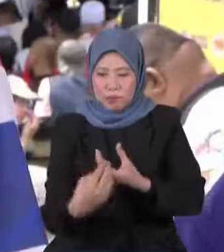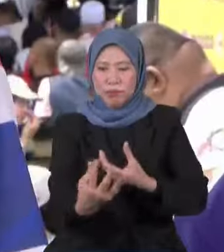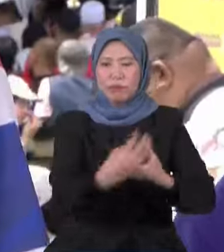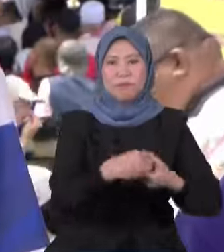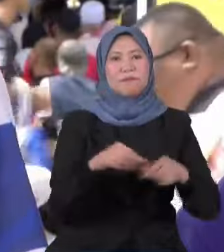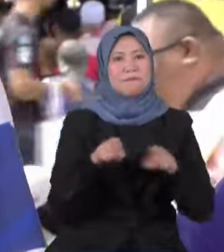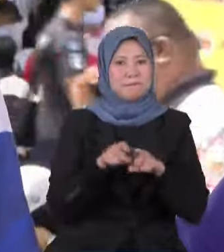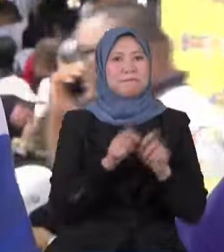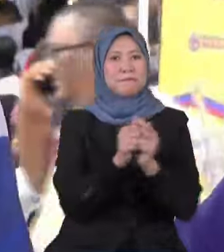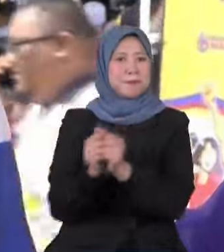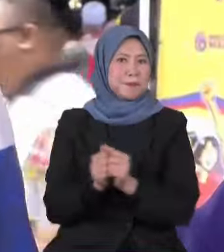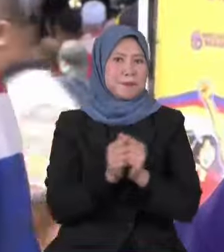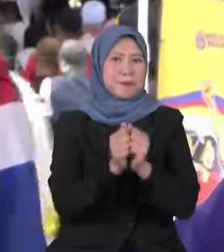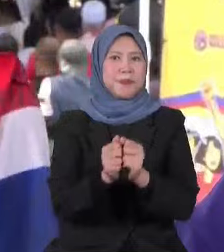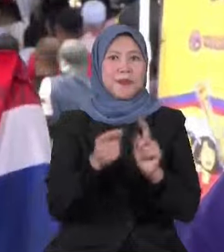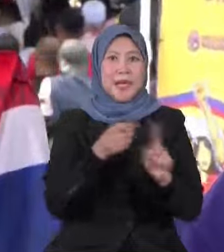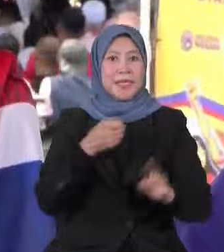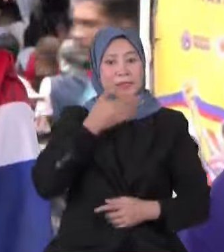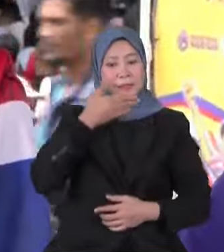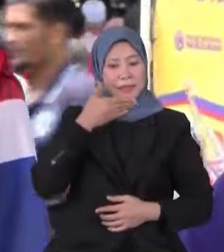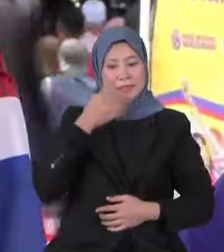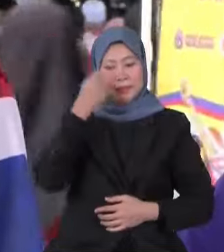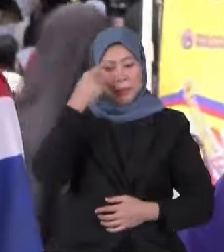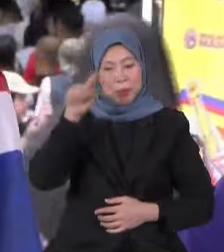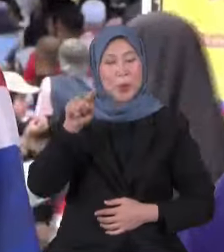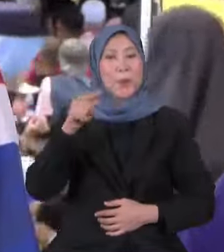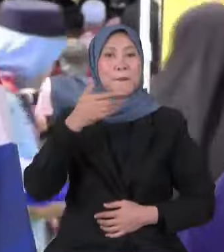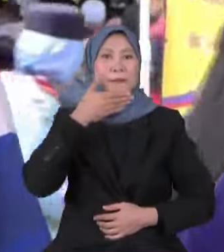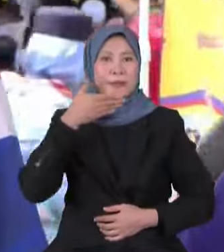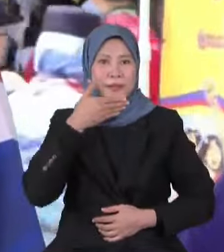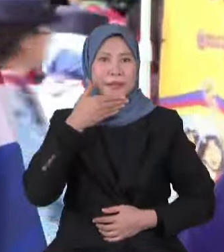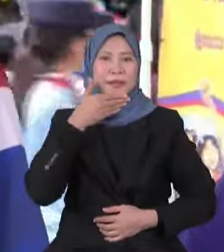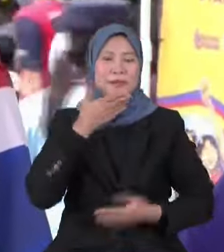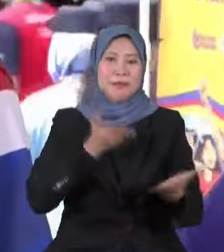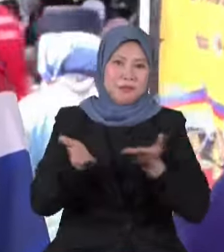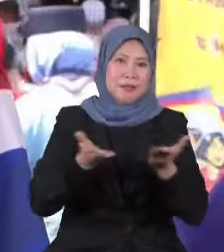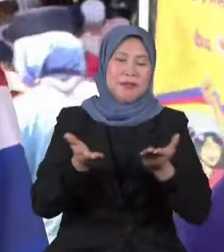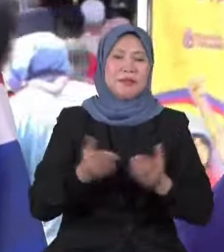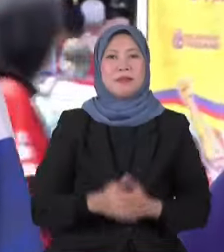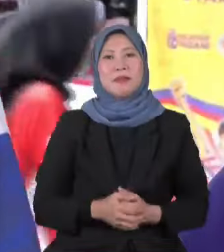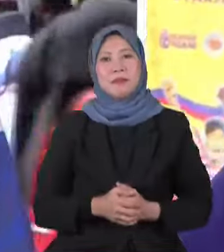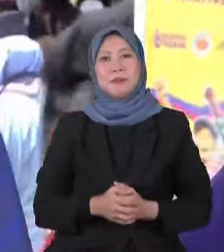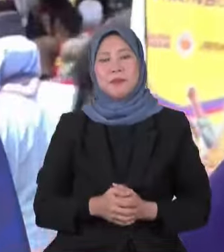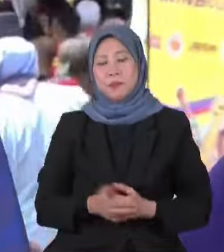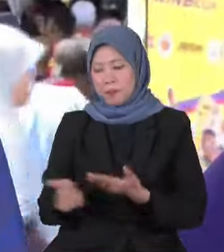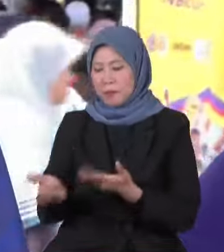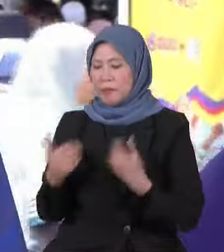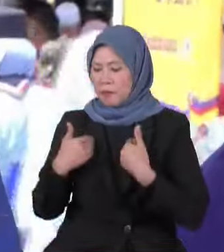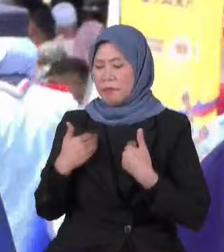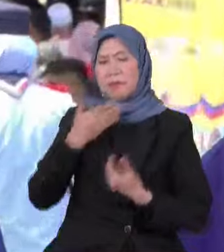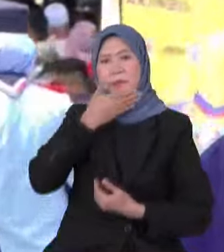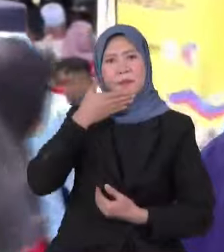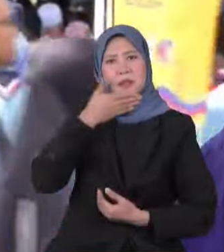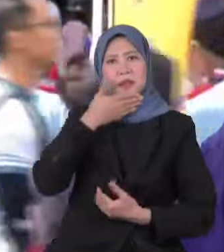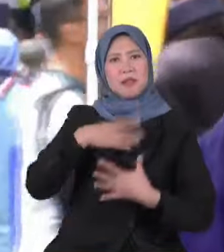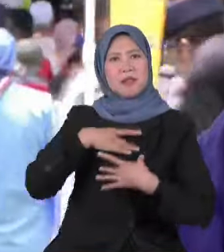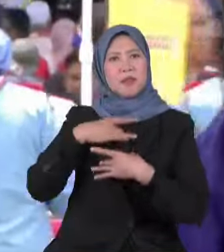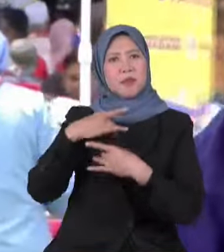belia. Dari belia untuk belia, ya? Antara, ya. Ya, dan juga Encik Fairuz, kalau boleh kan, ada antara belia kita ni